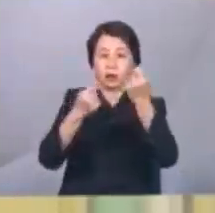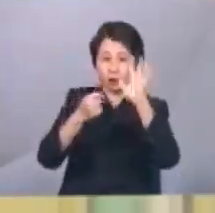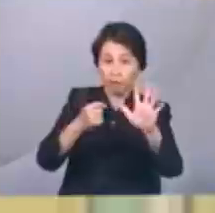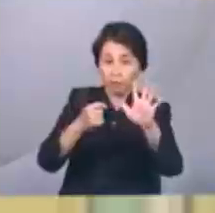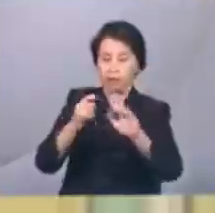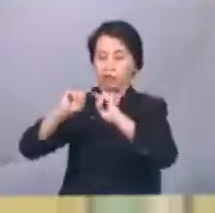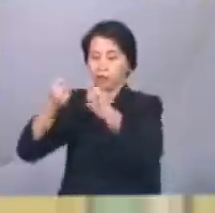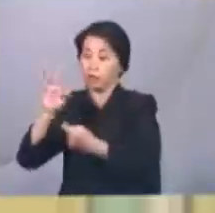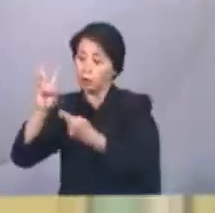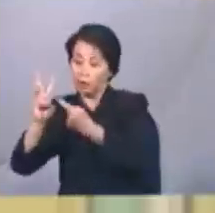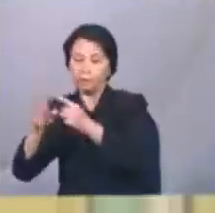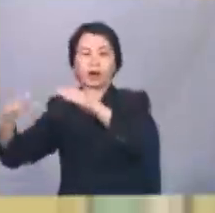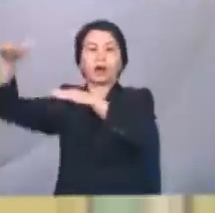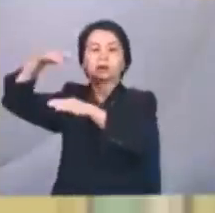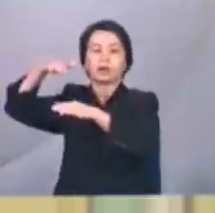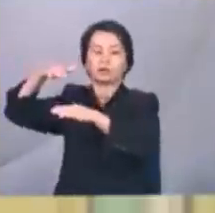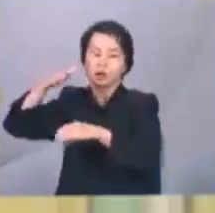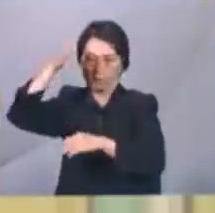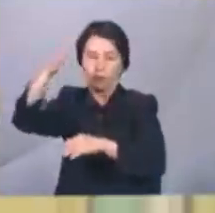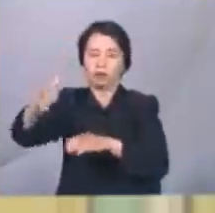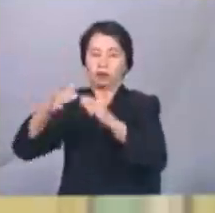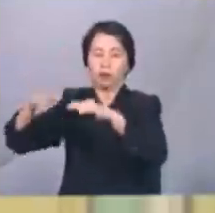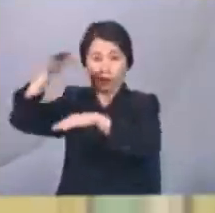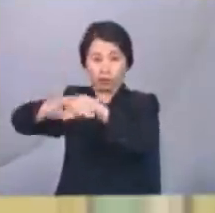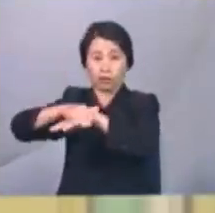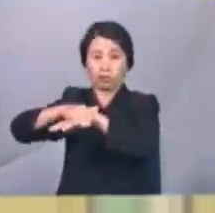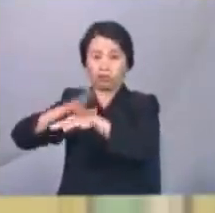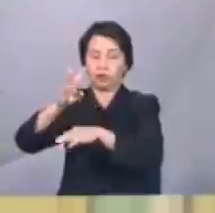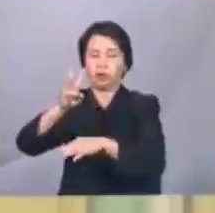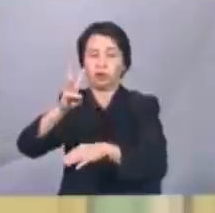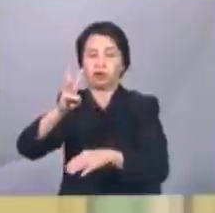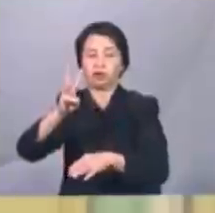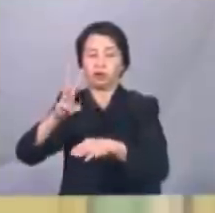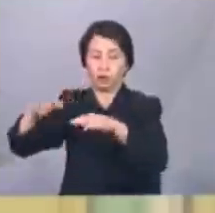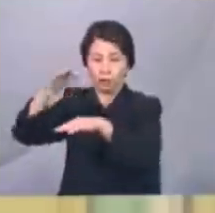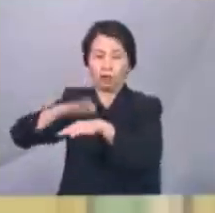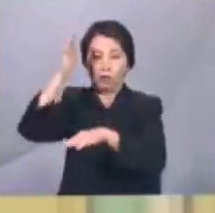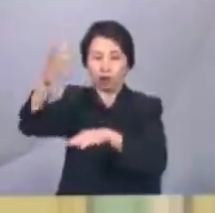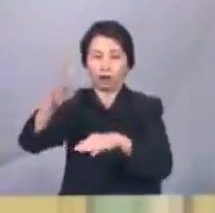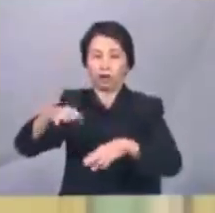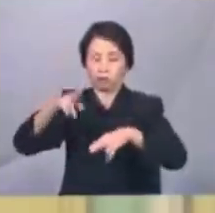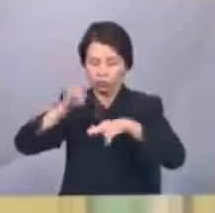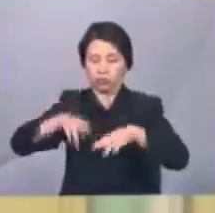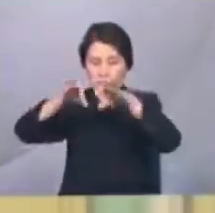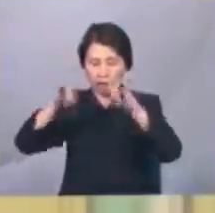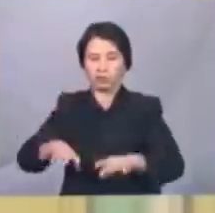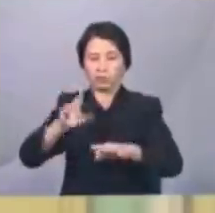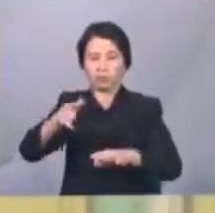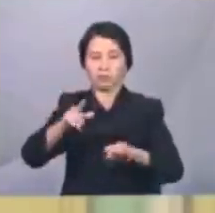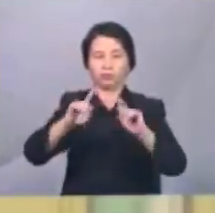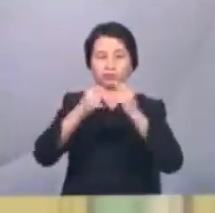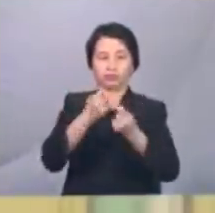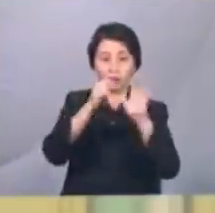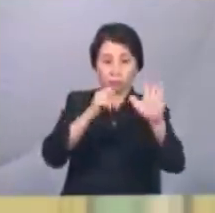dan tingkatan 6 atas yang akan menghadapi peperiksaan nanti. Ya. Tingkatan 5 dan tingkatan 6 yang akan